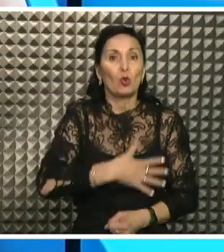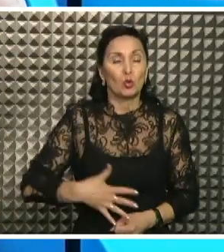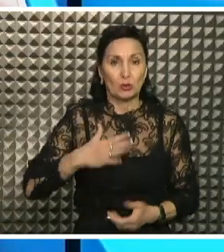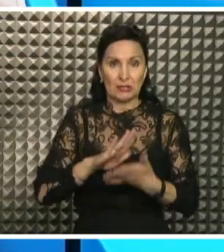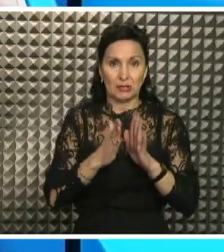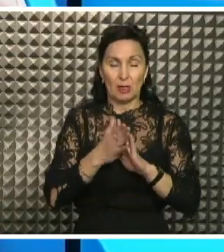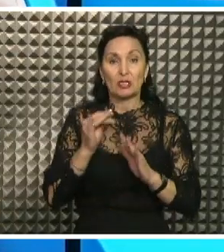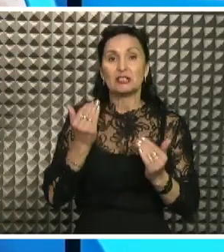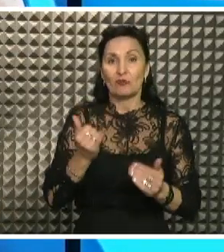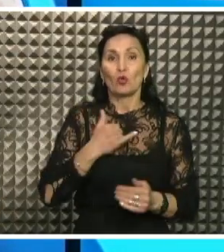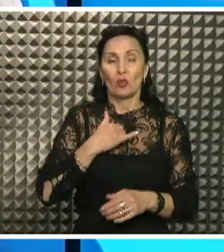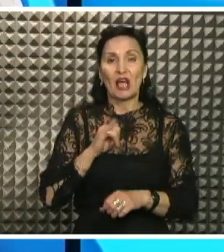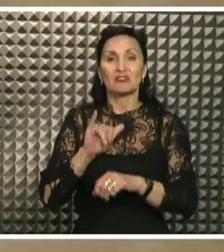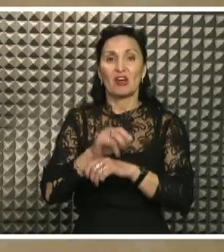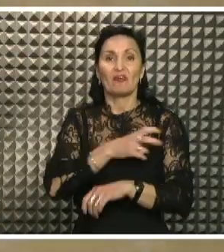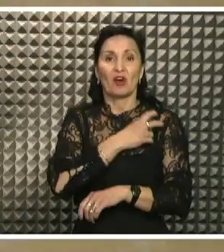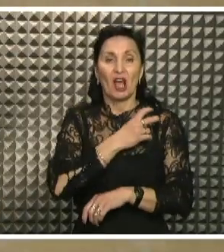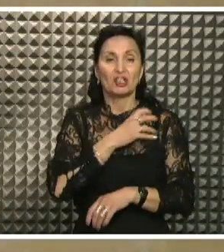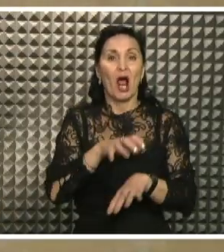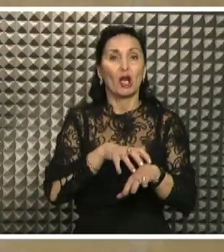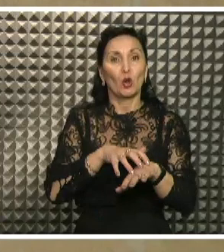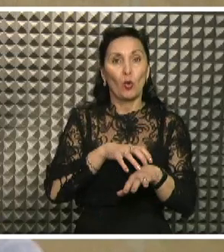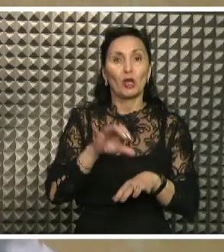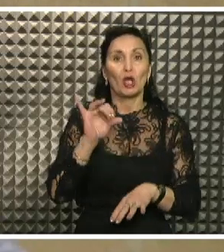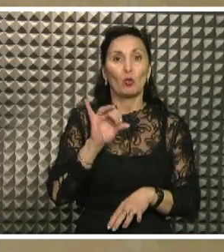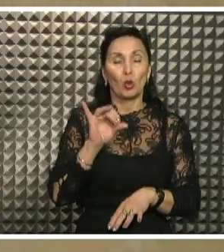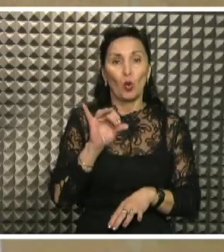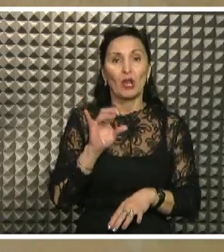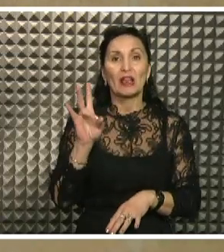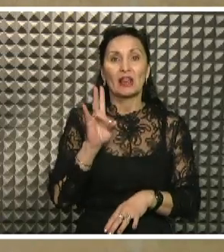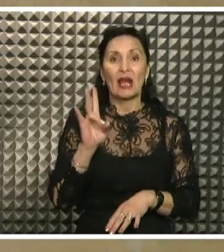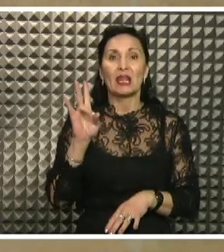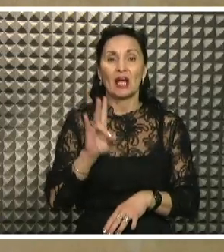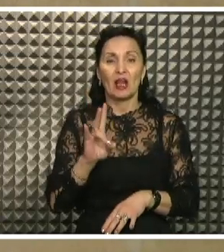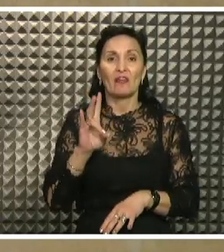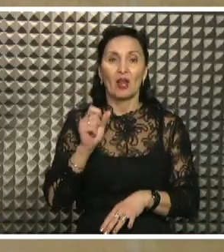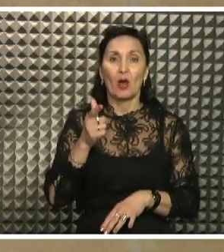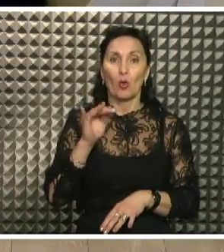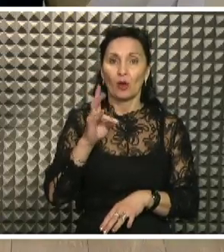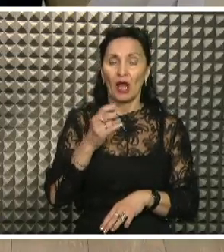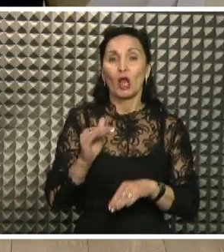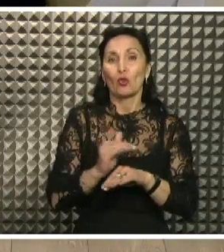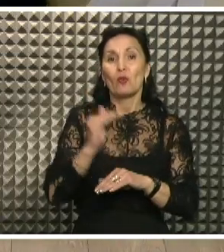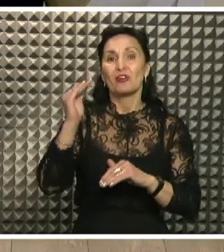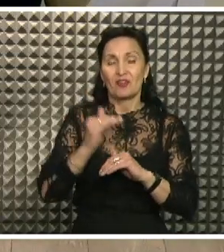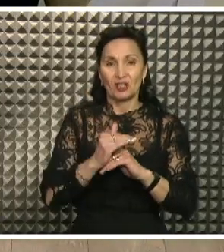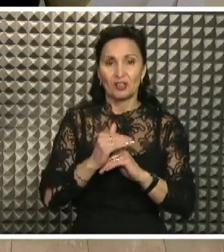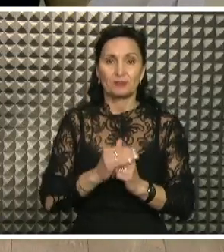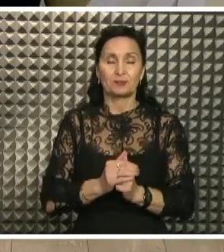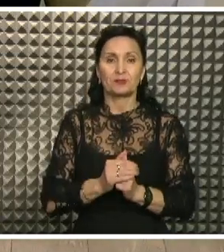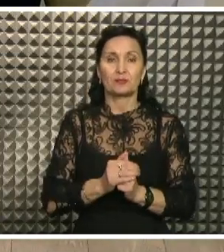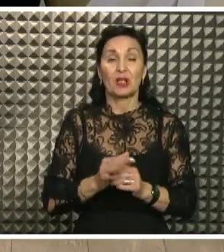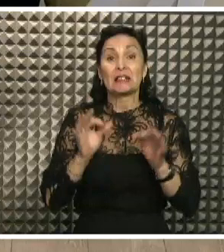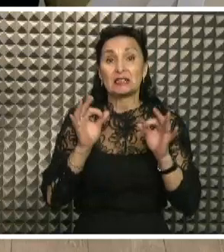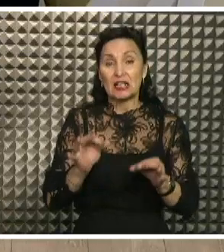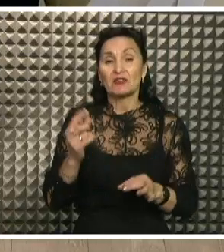И сегодня у нас в гостях врач-аллерголог, иммунолог Наталья Николаевна Нагорная. Добрый вечер, Наталья Николаевна. Добрый вечер. И,